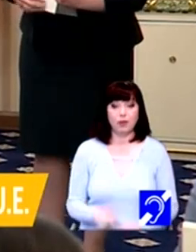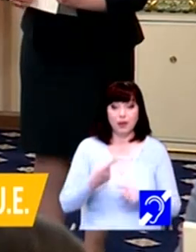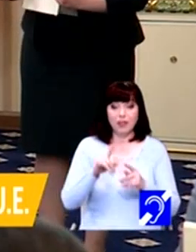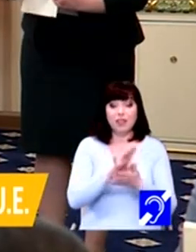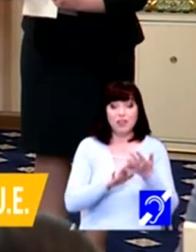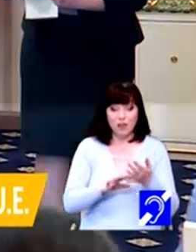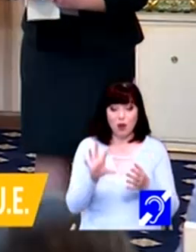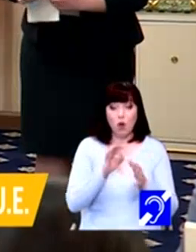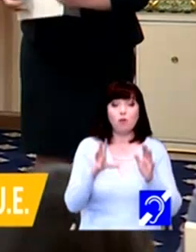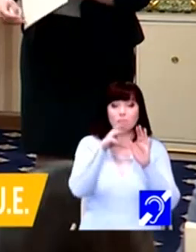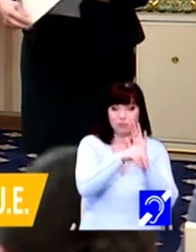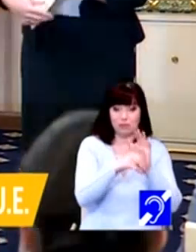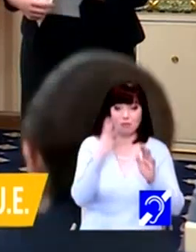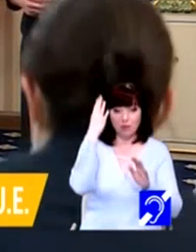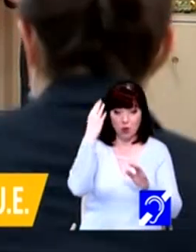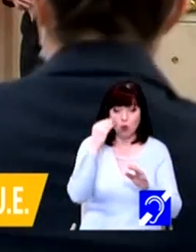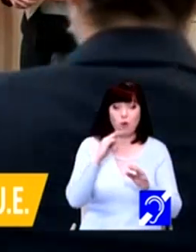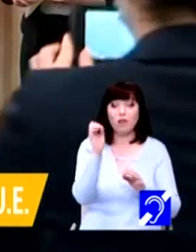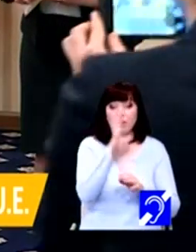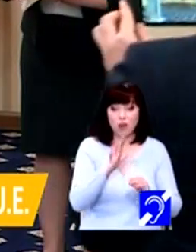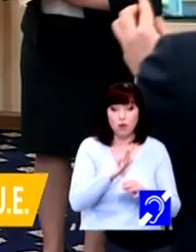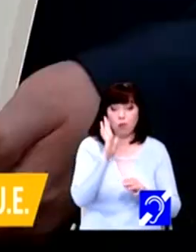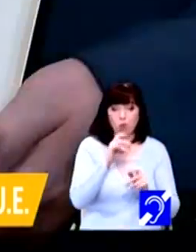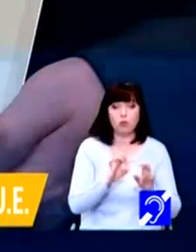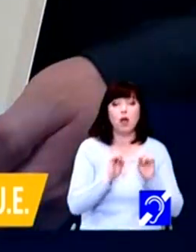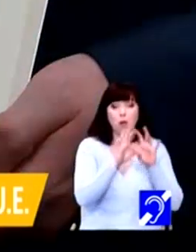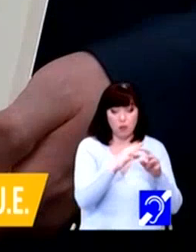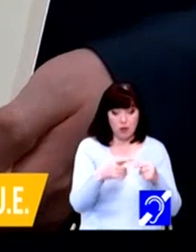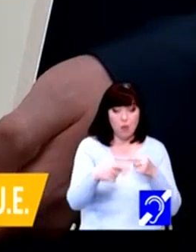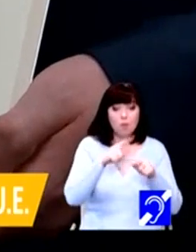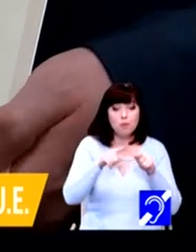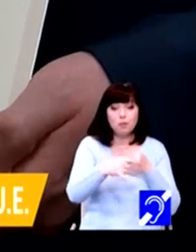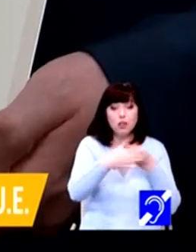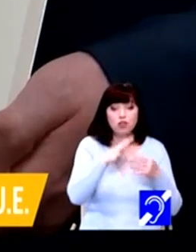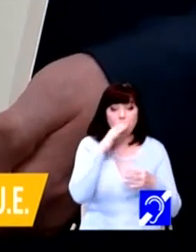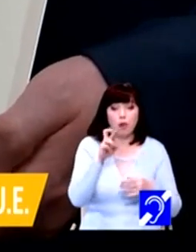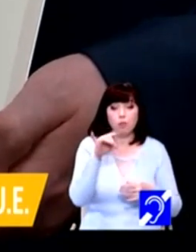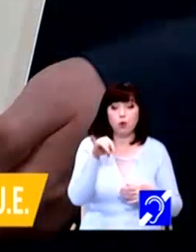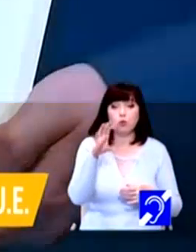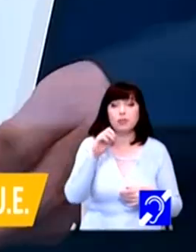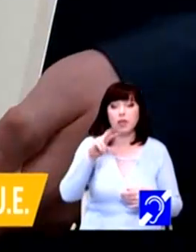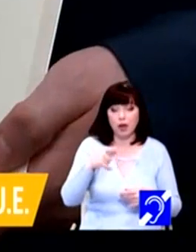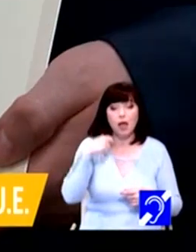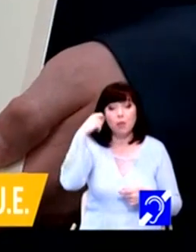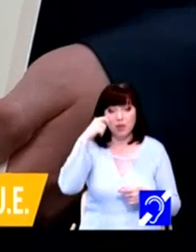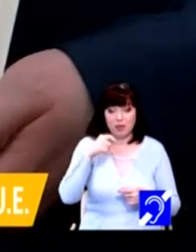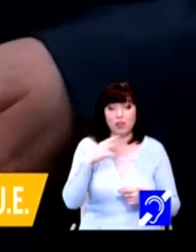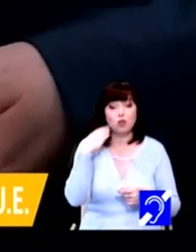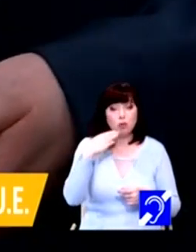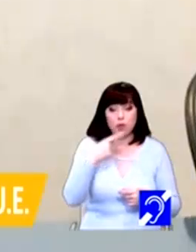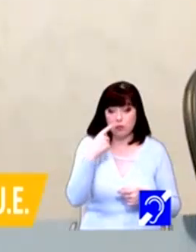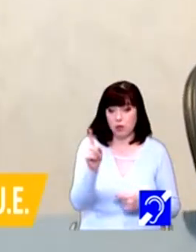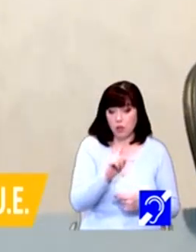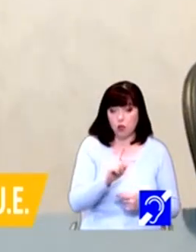Cererea de aderare a Republicii Moldova la Uniunea Europeană va fi depusă în următoarele zile la Bruxelles. Președintele României, Klaus Iohannis, a